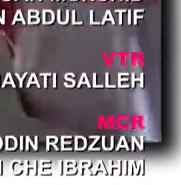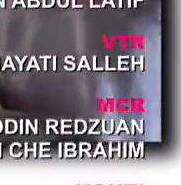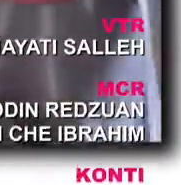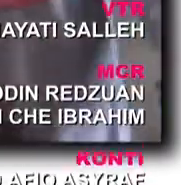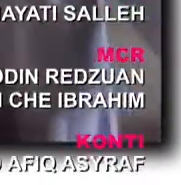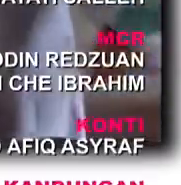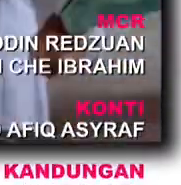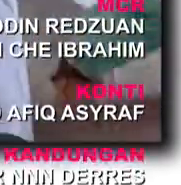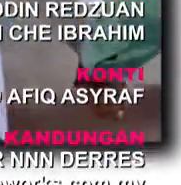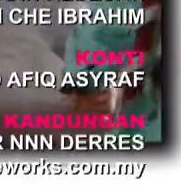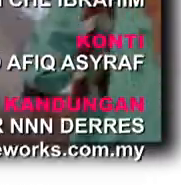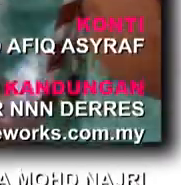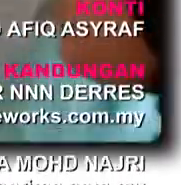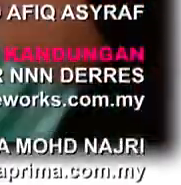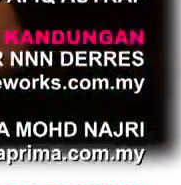kemampuan